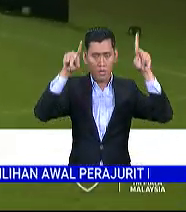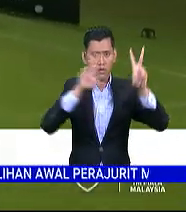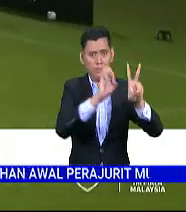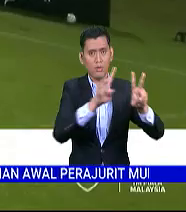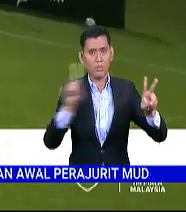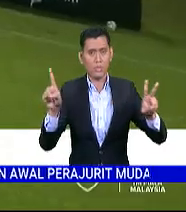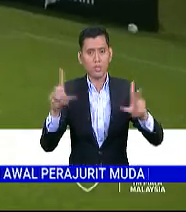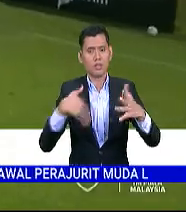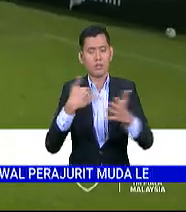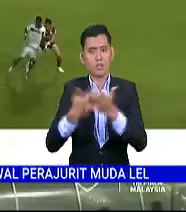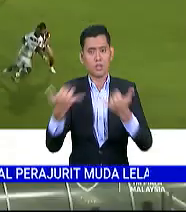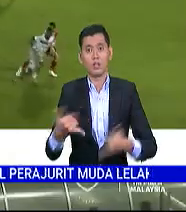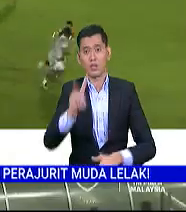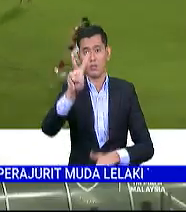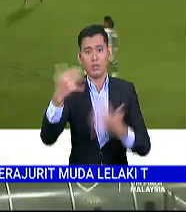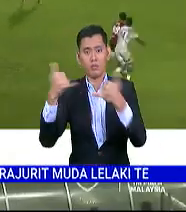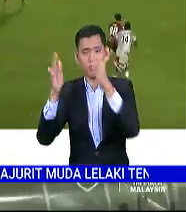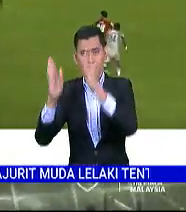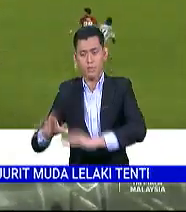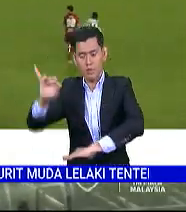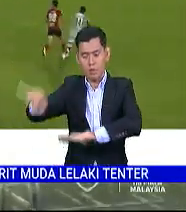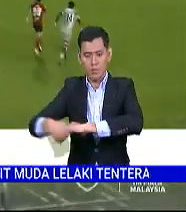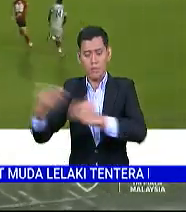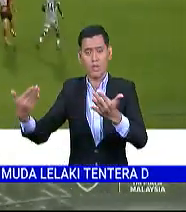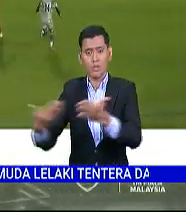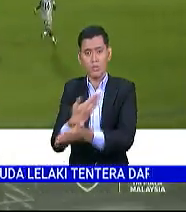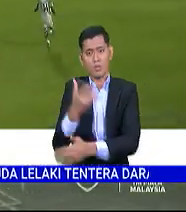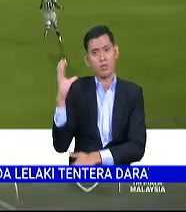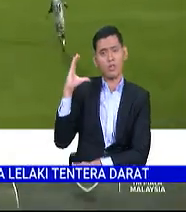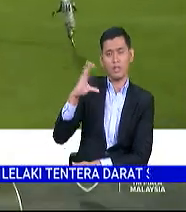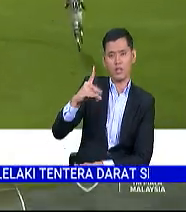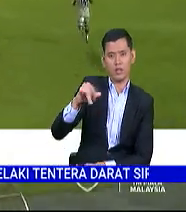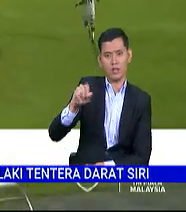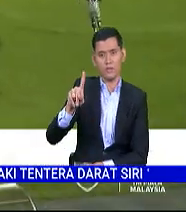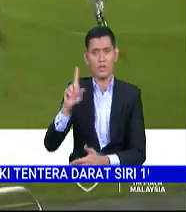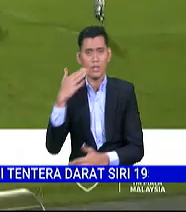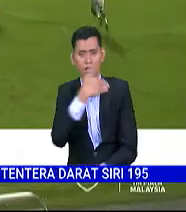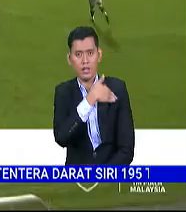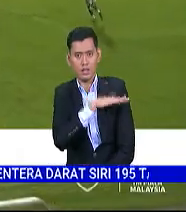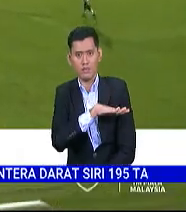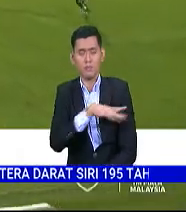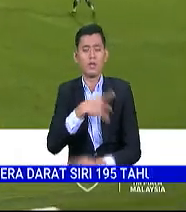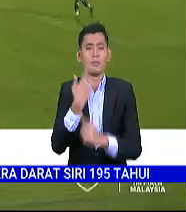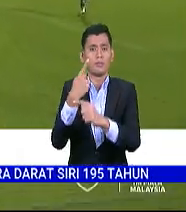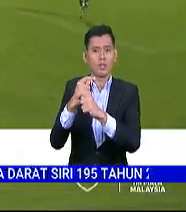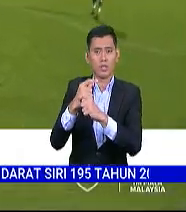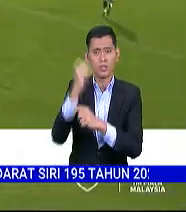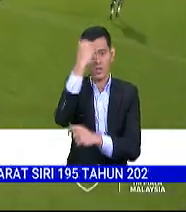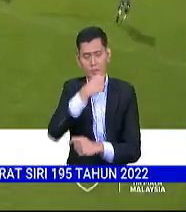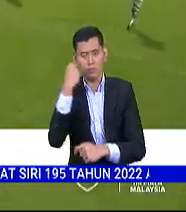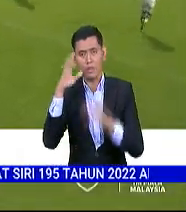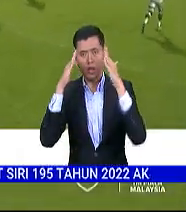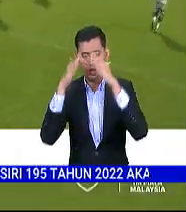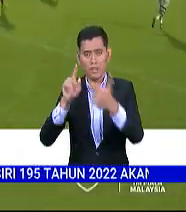2021. Setakat ini, 2 pemain import baru telah dibawa masuk oleh jurulatih Cadevan iaitu bekas pertahanan import Sri Pahang FC,